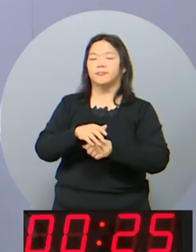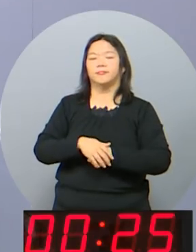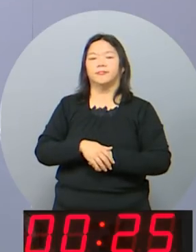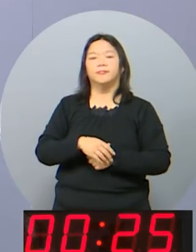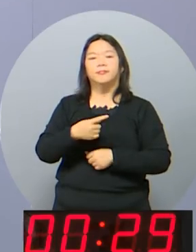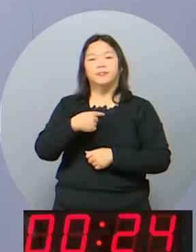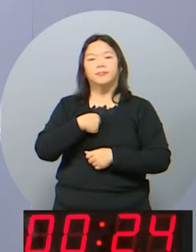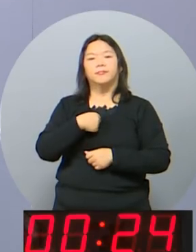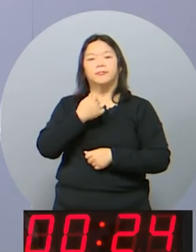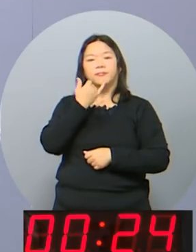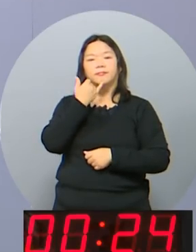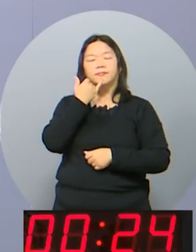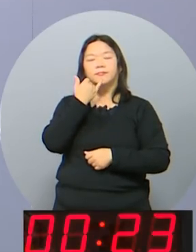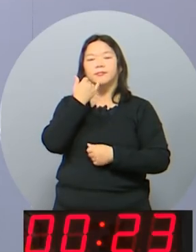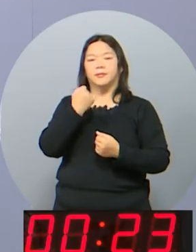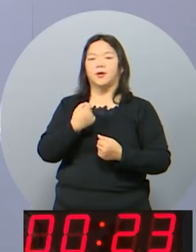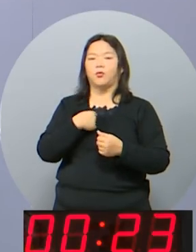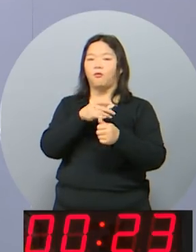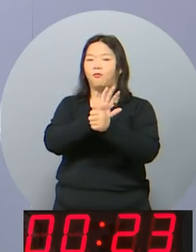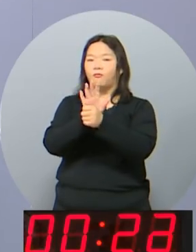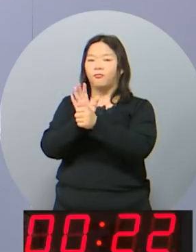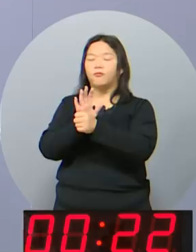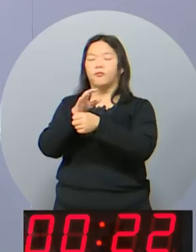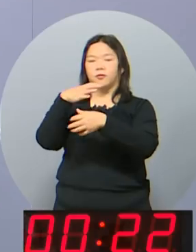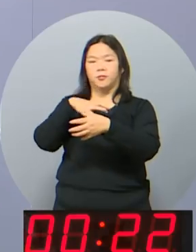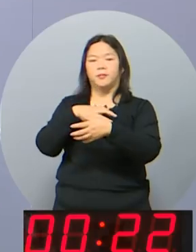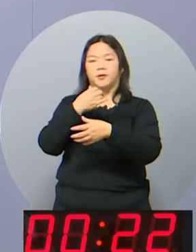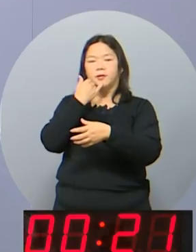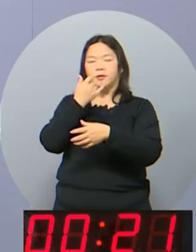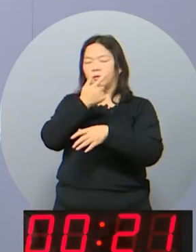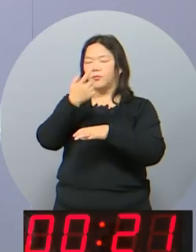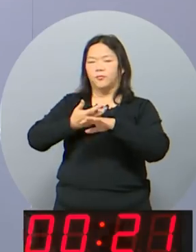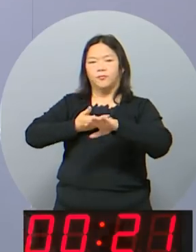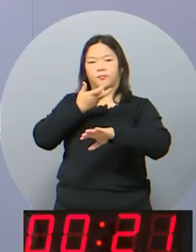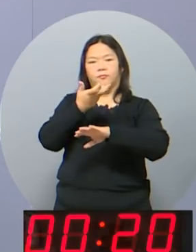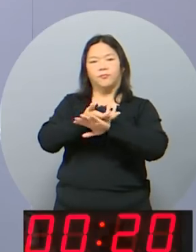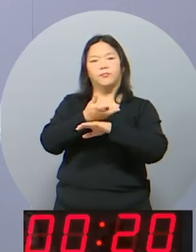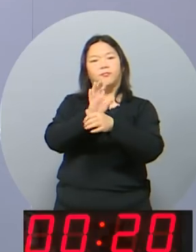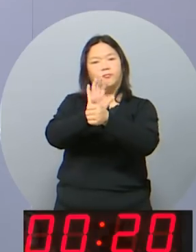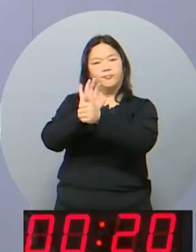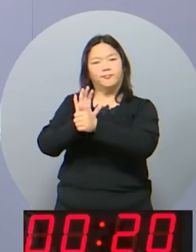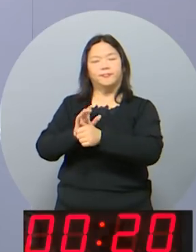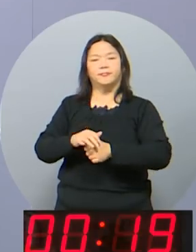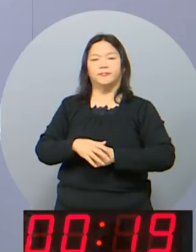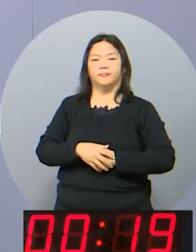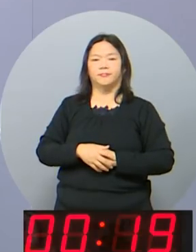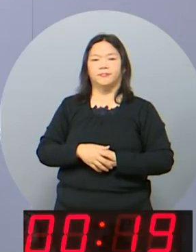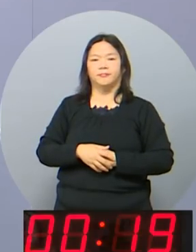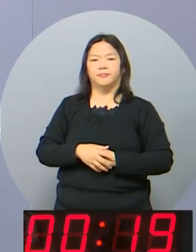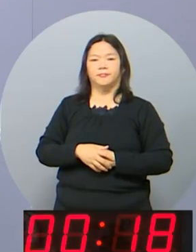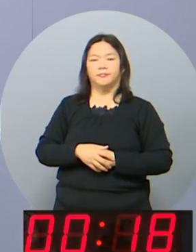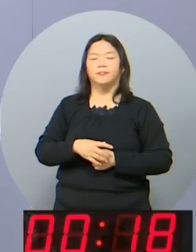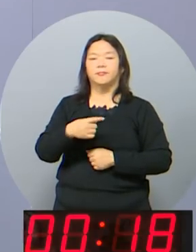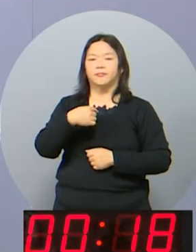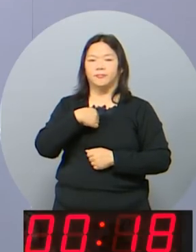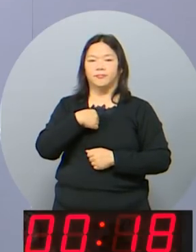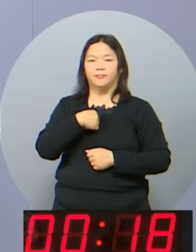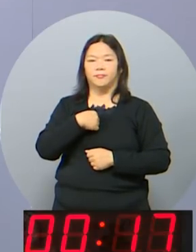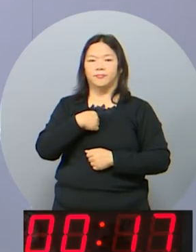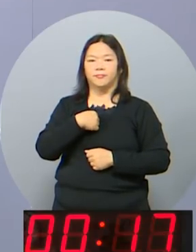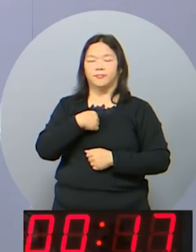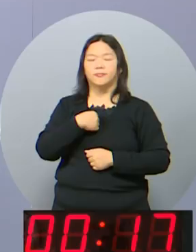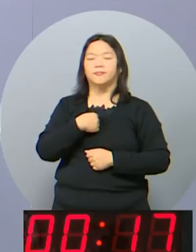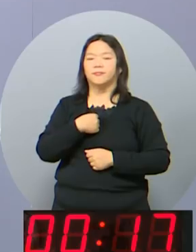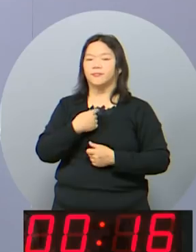我能够在我的服务范围上我都能够尽全力的来以服务。立香一直以